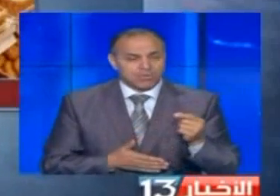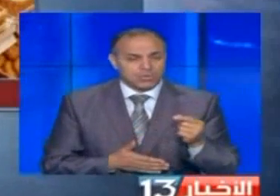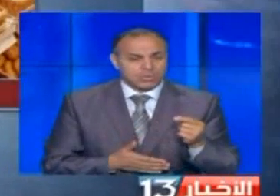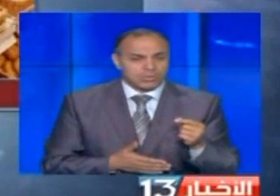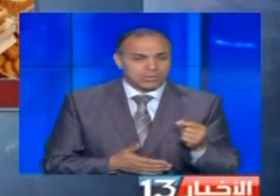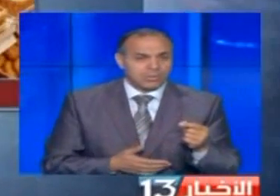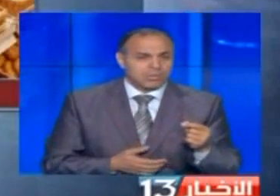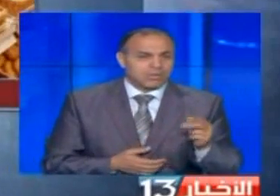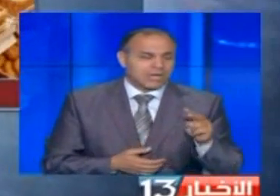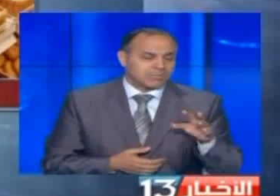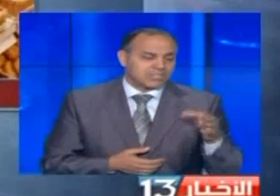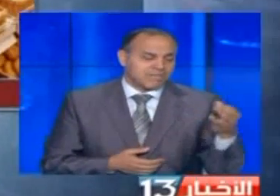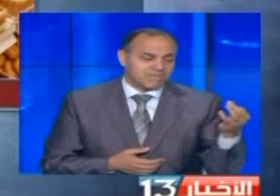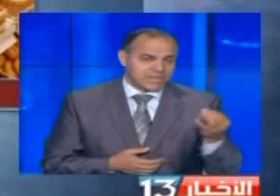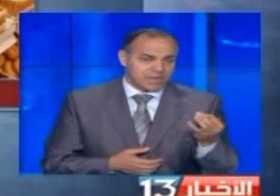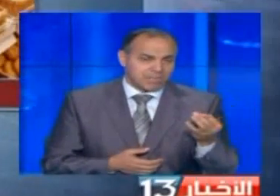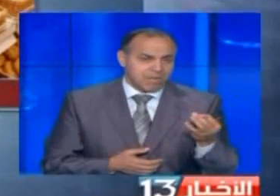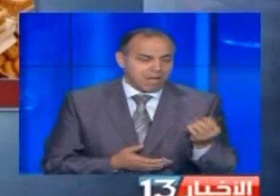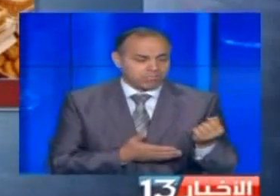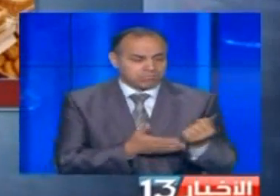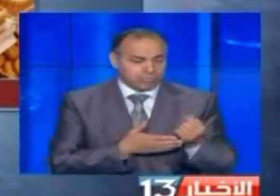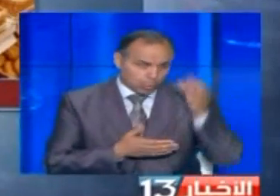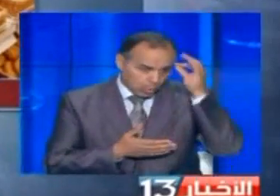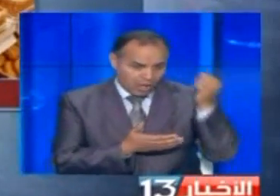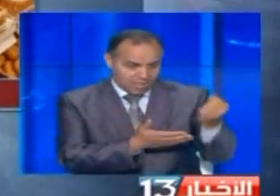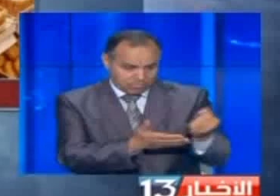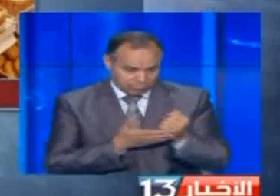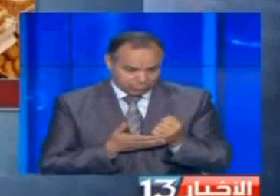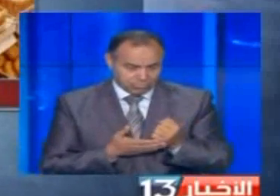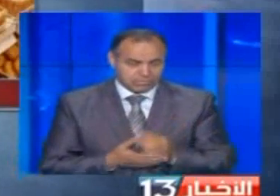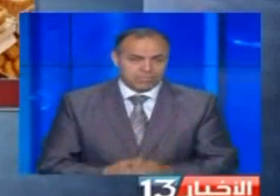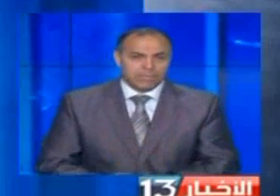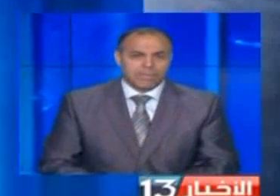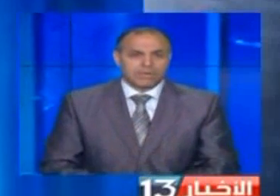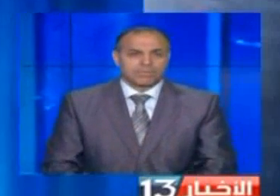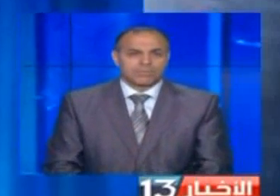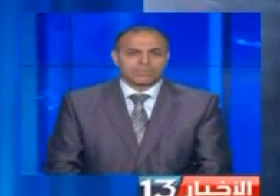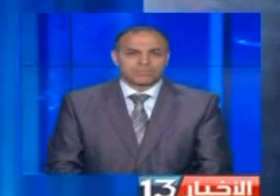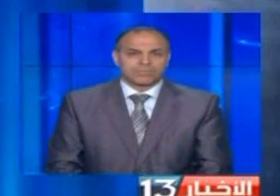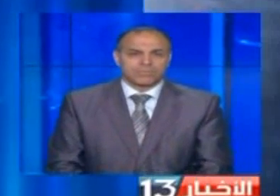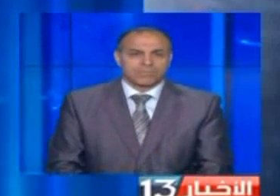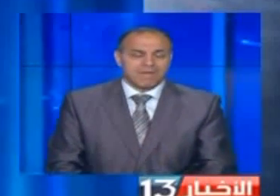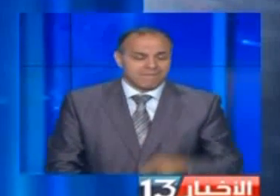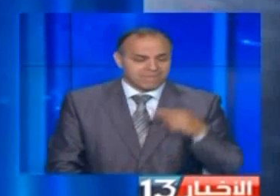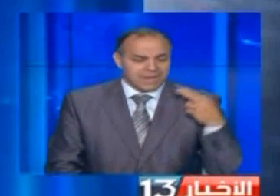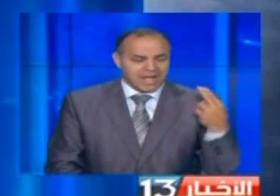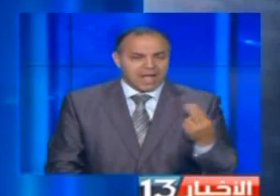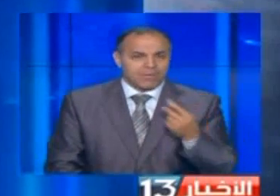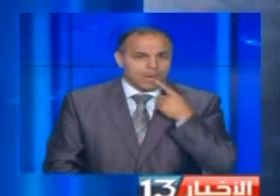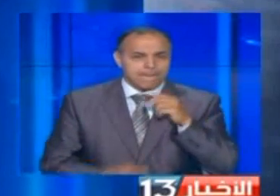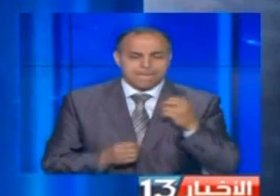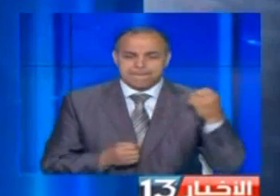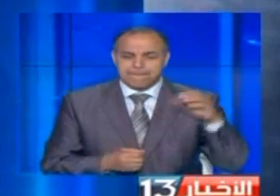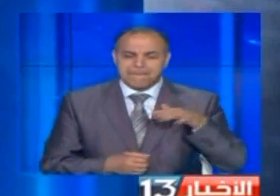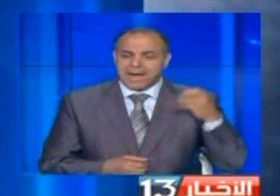يعادل 25% من الدعم الموجه للمواد الغذائية ككل. دوليا، ومن البحر